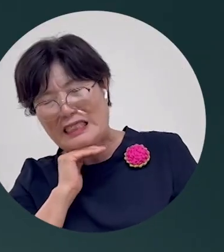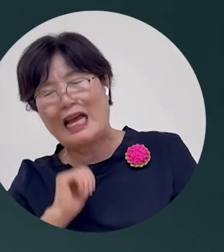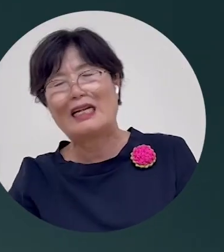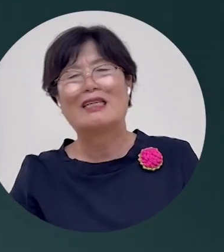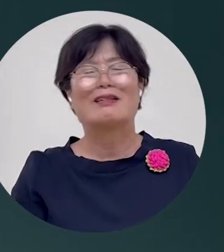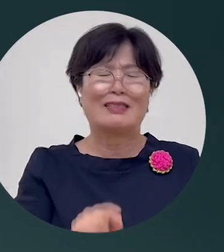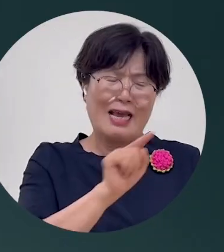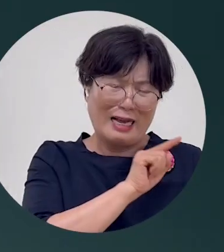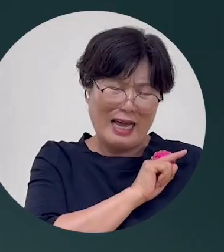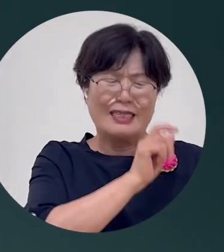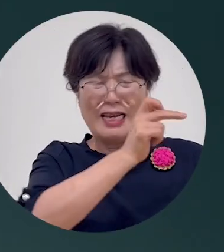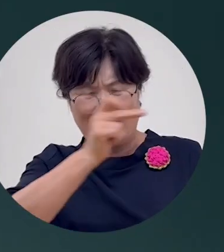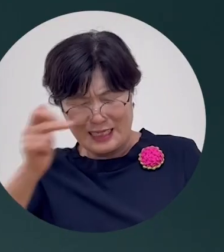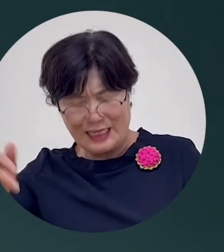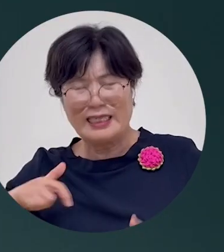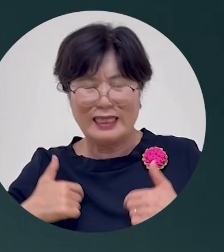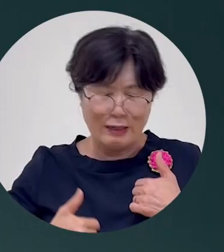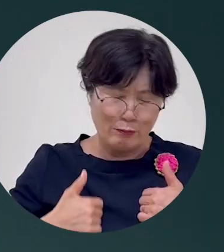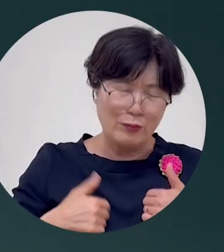가장 큰 소망이 되었습니다.